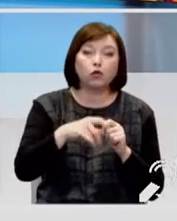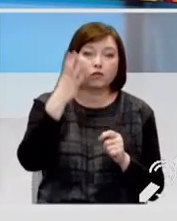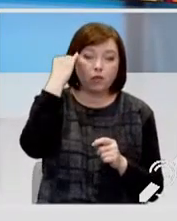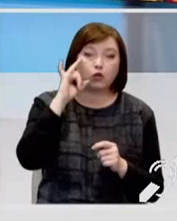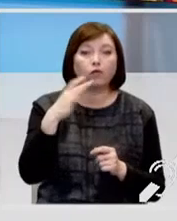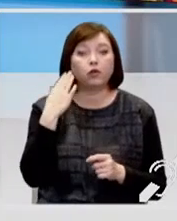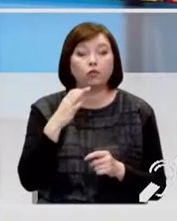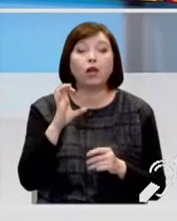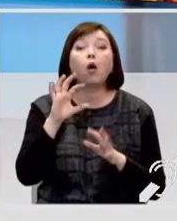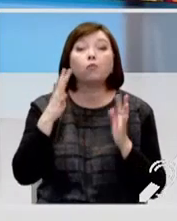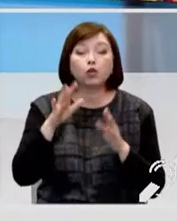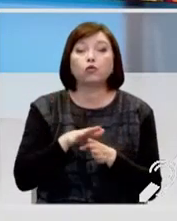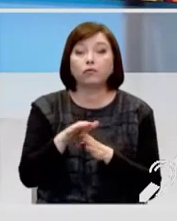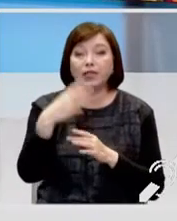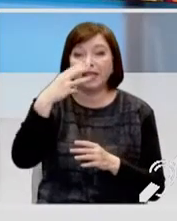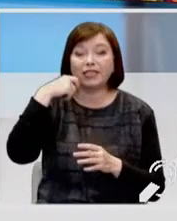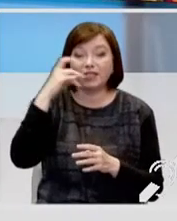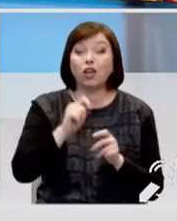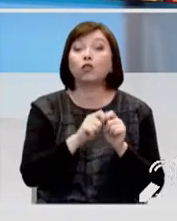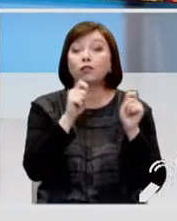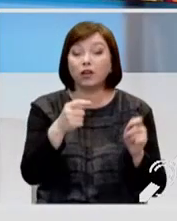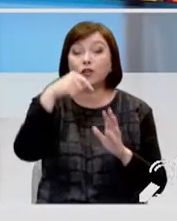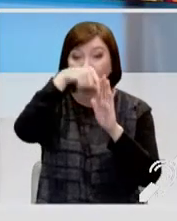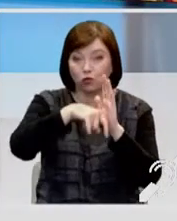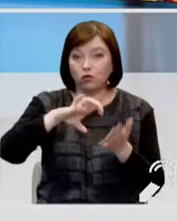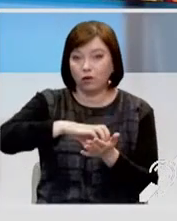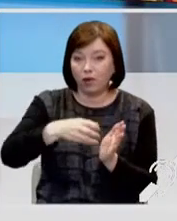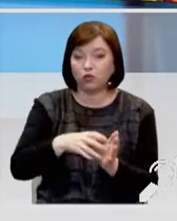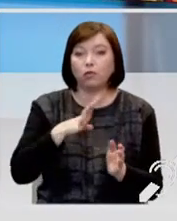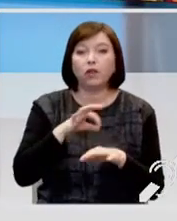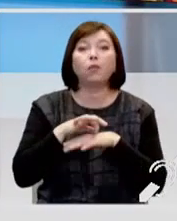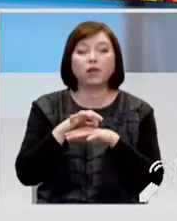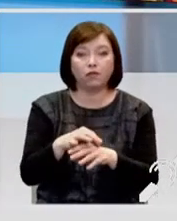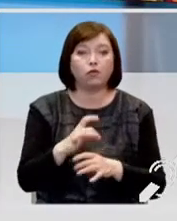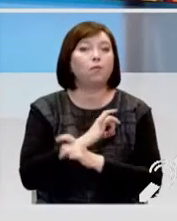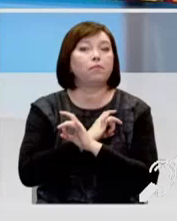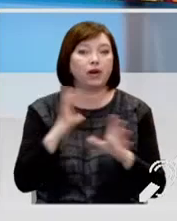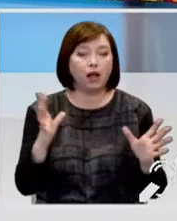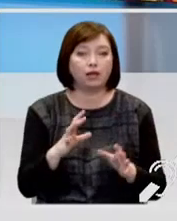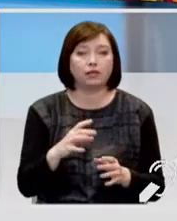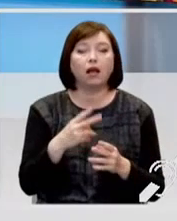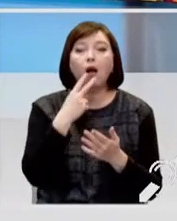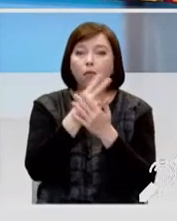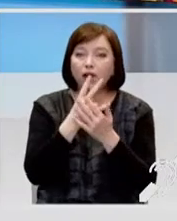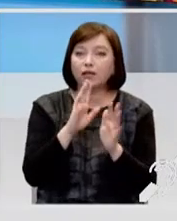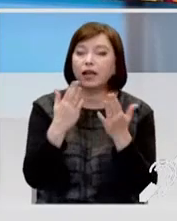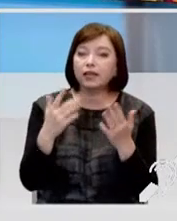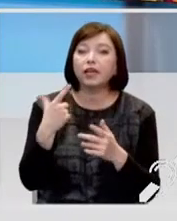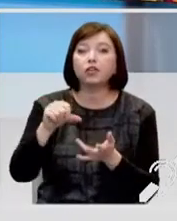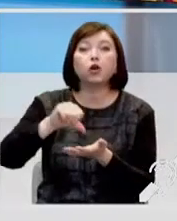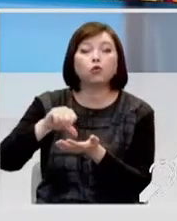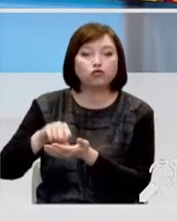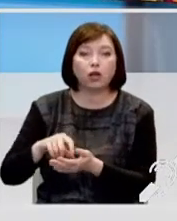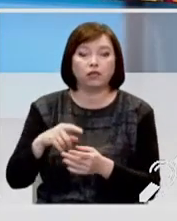ocazia împlinirii a 30 de ani de la fondare, în incinta instituției, a fost organizată o mare sărbătoare cu lansări de carte, la care au